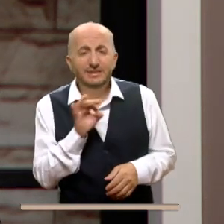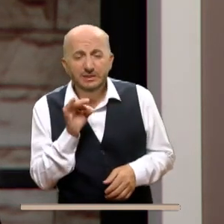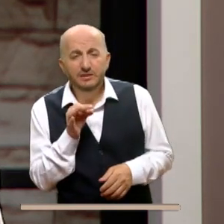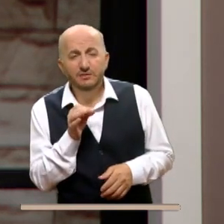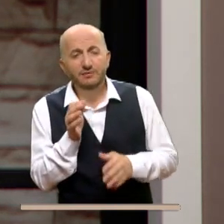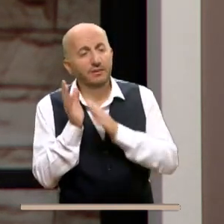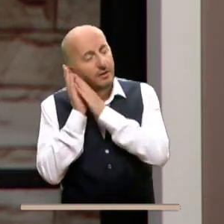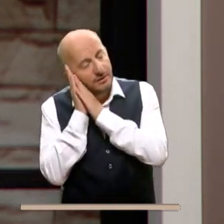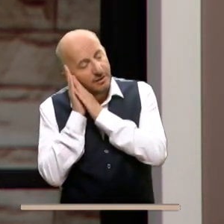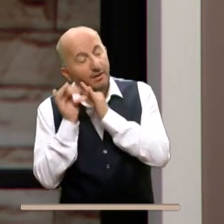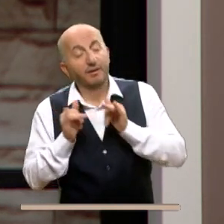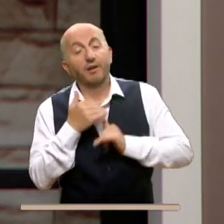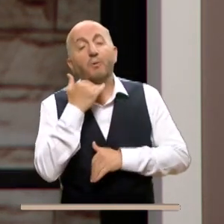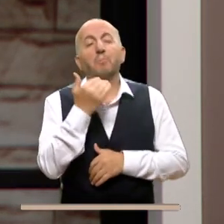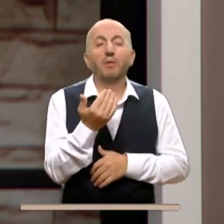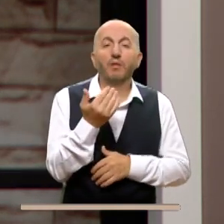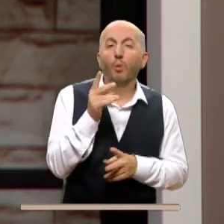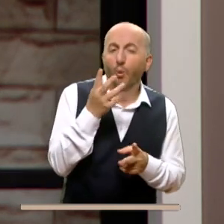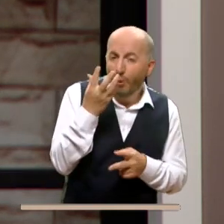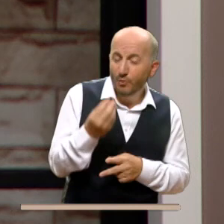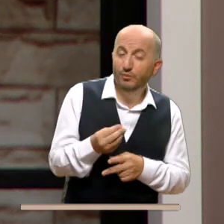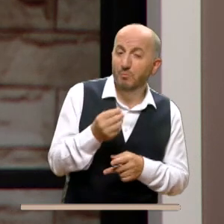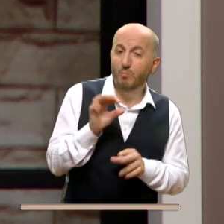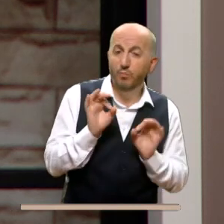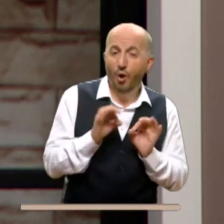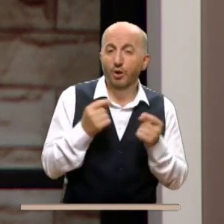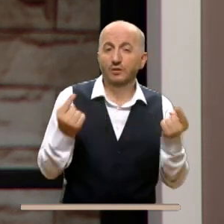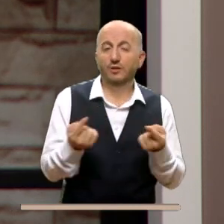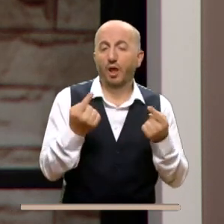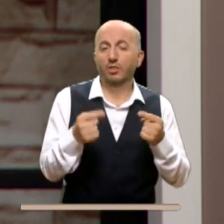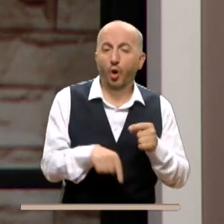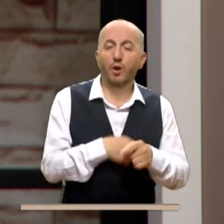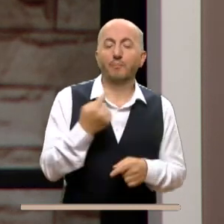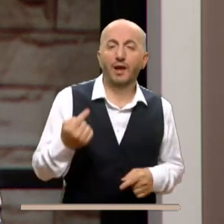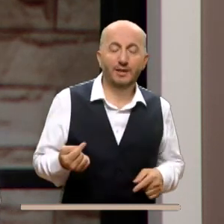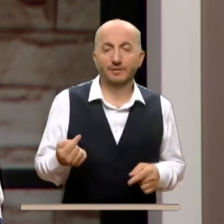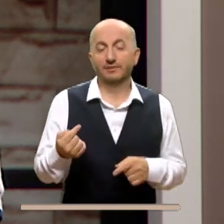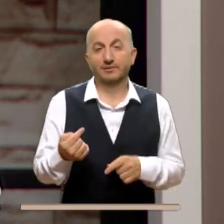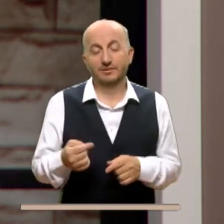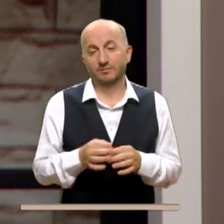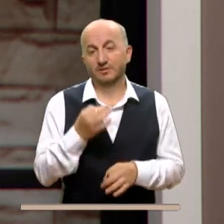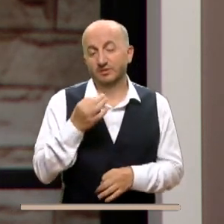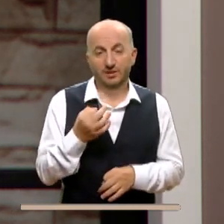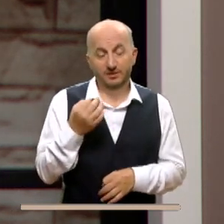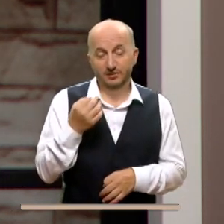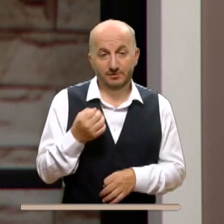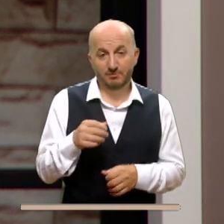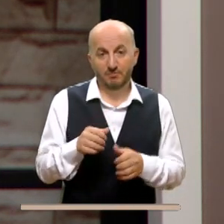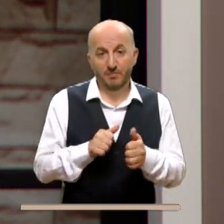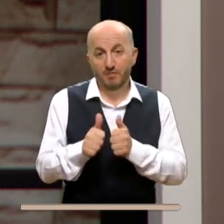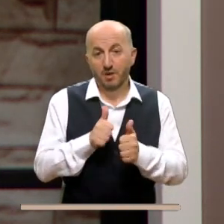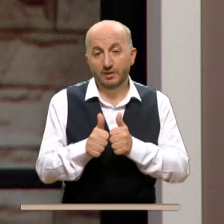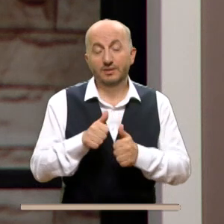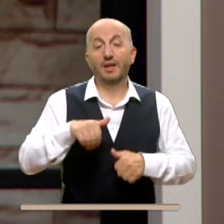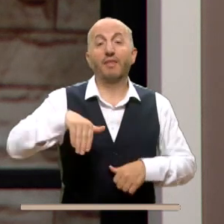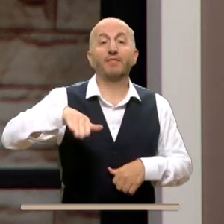rahat koyamıyoruz. Böyle şeyler bence gayet normal. Çünkü biz insanız sonuç olarak, makine değiliz dediğim